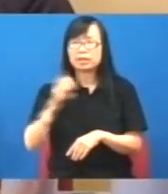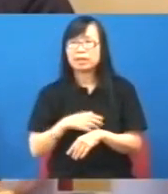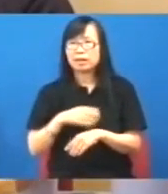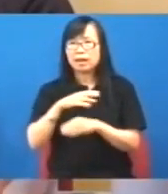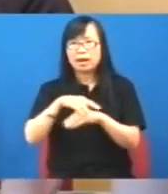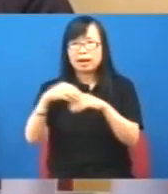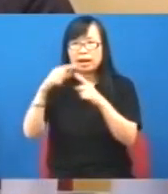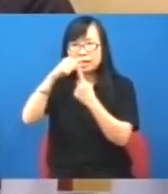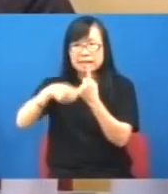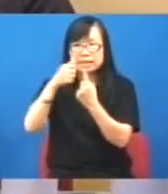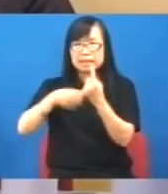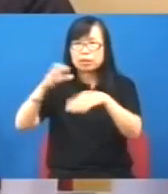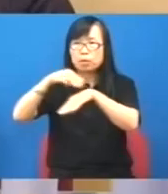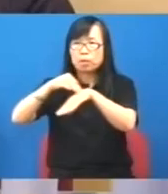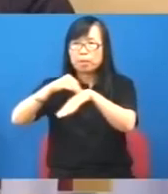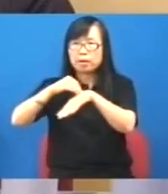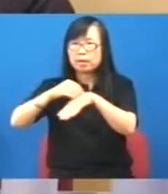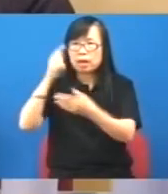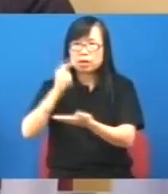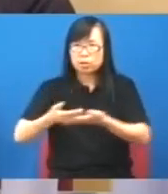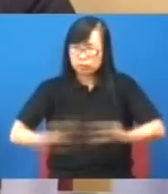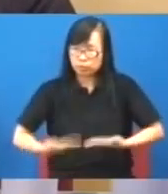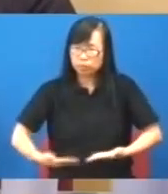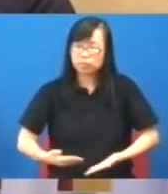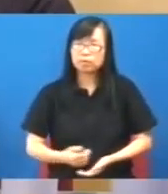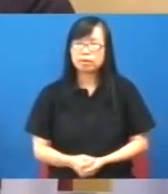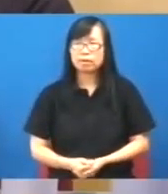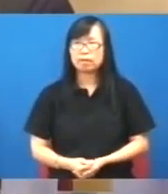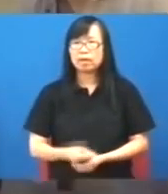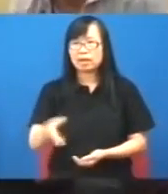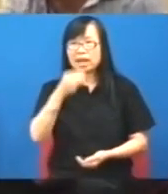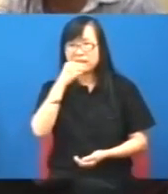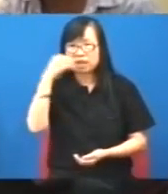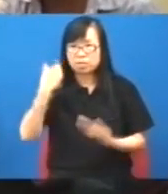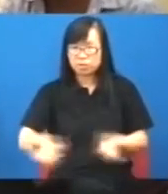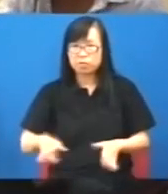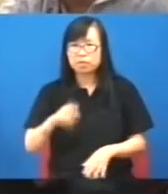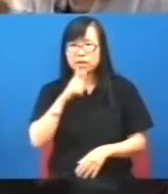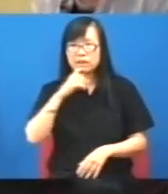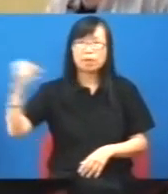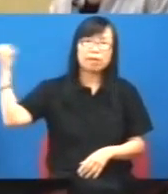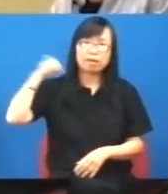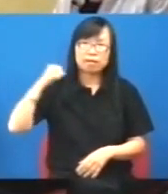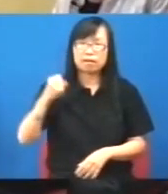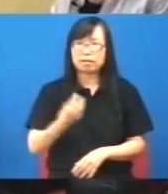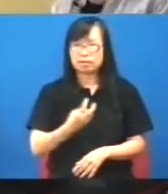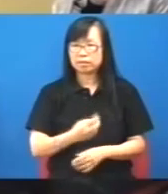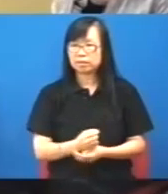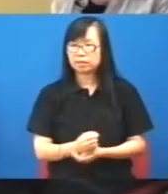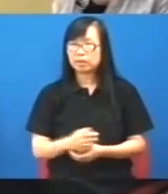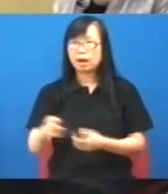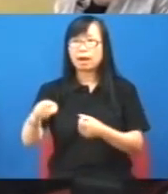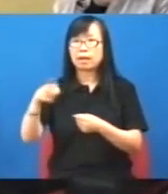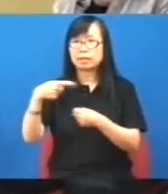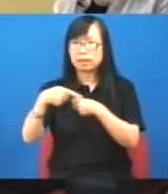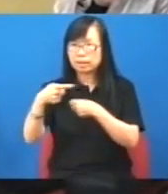就冇乜重力啦，冇 gravity 就。 但係唔好嘥一條蕉啊嘛，食完先掉有氣力掉啊嘛咁樣。但係我頭先喺第一節節